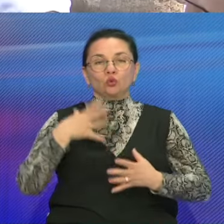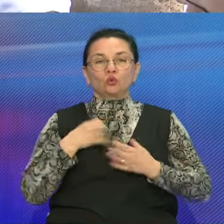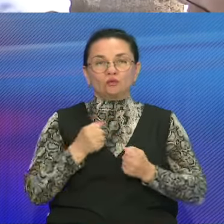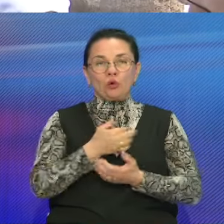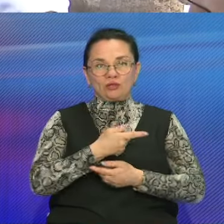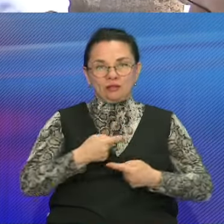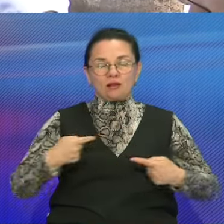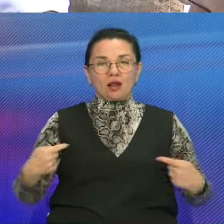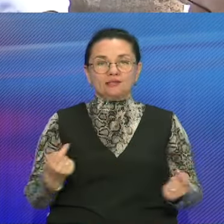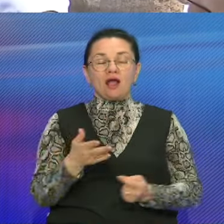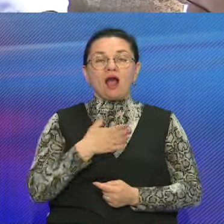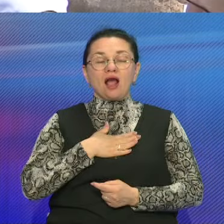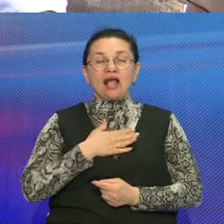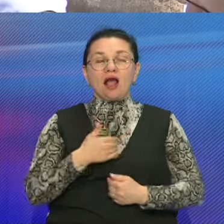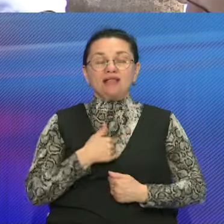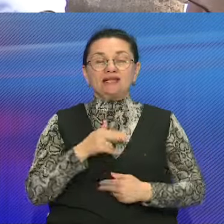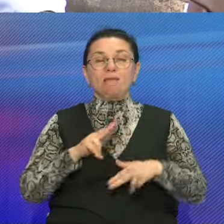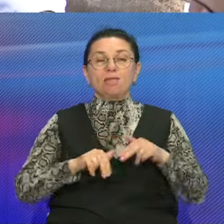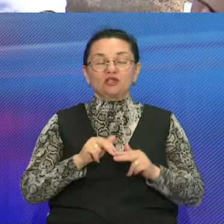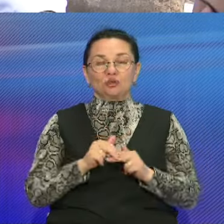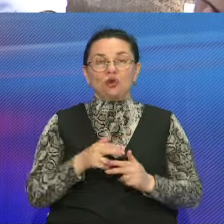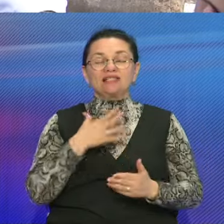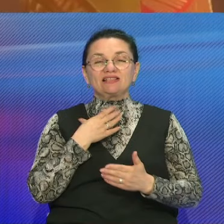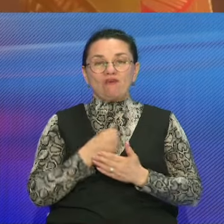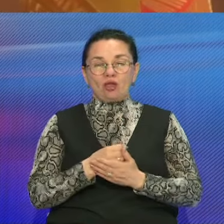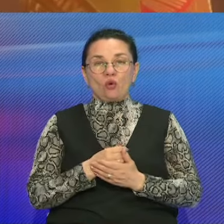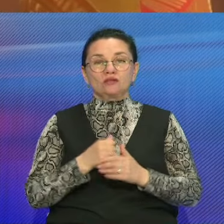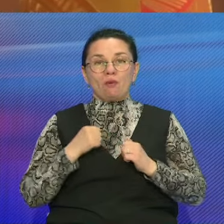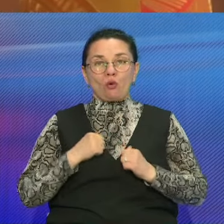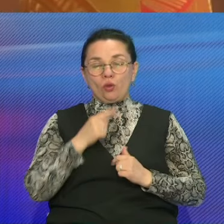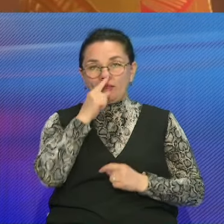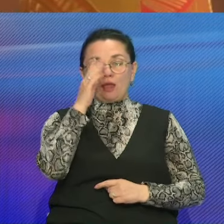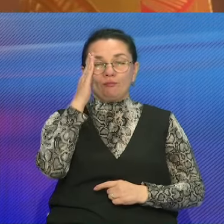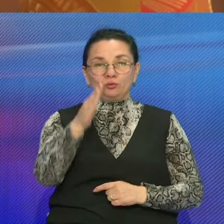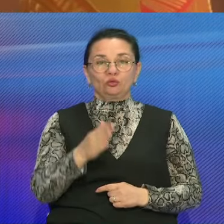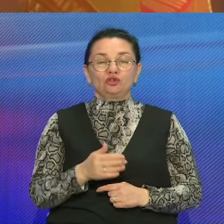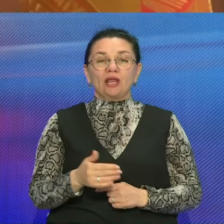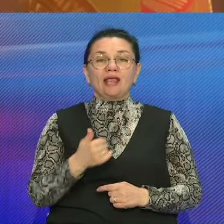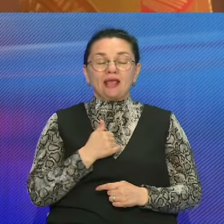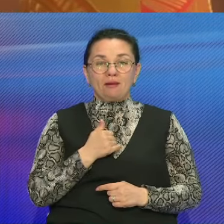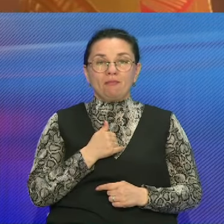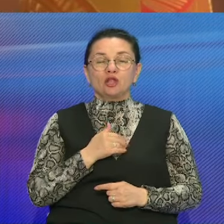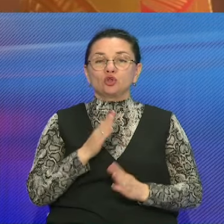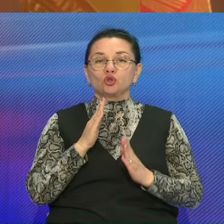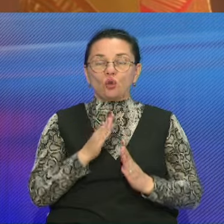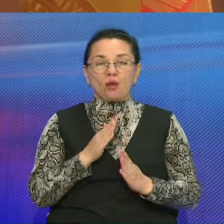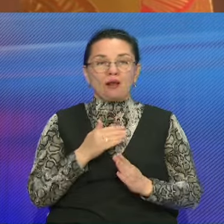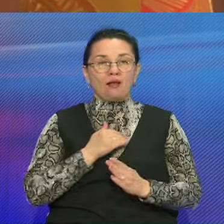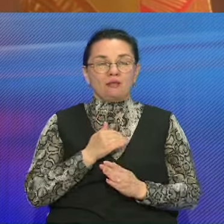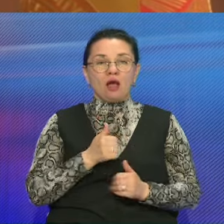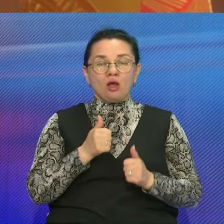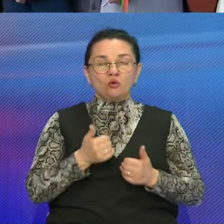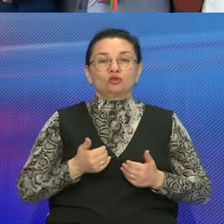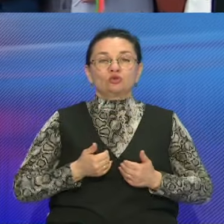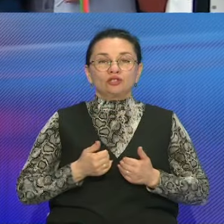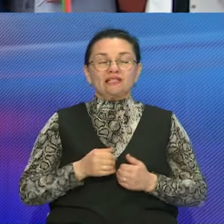Мы хотим построить свое мирное будущее, и мы настроены только на созидание. Никому не верьте,